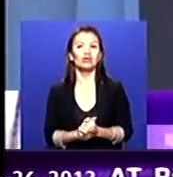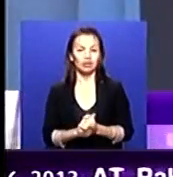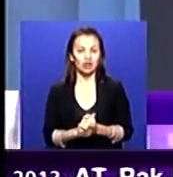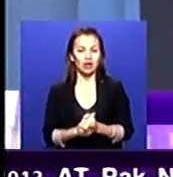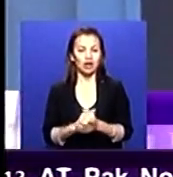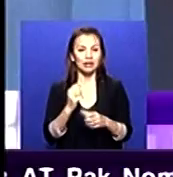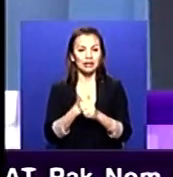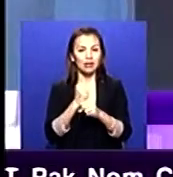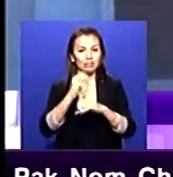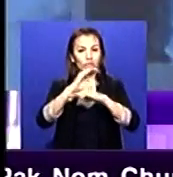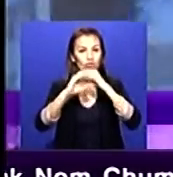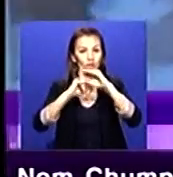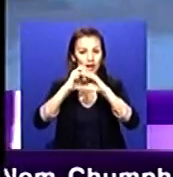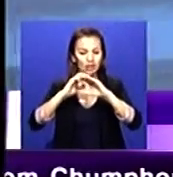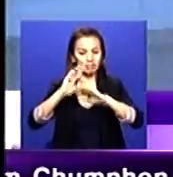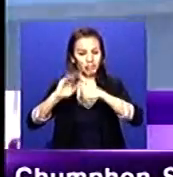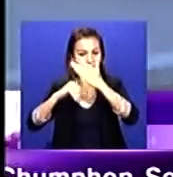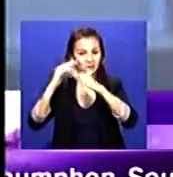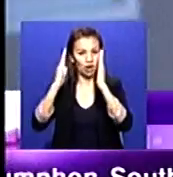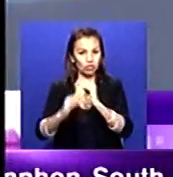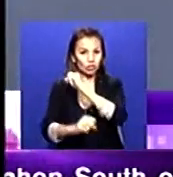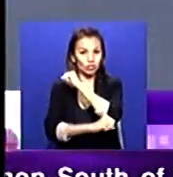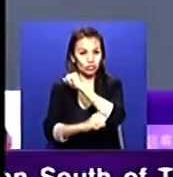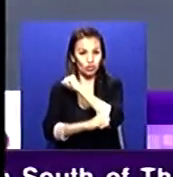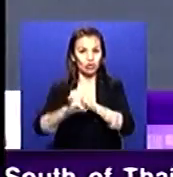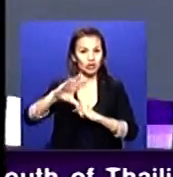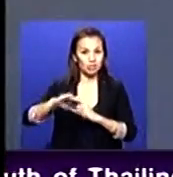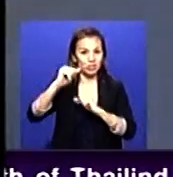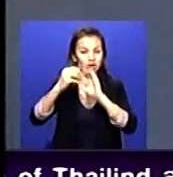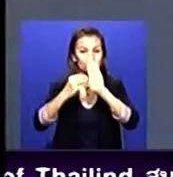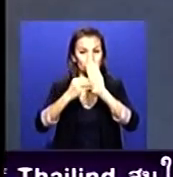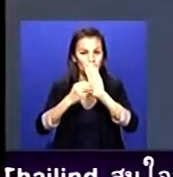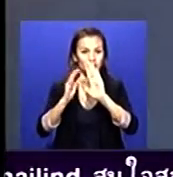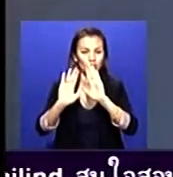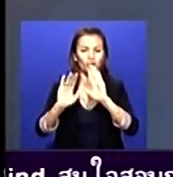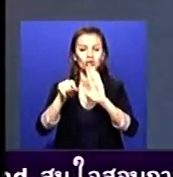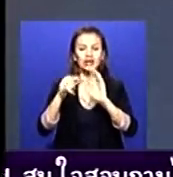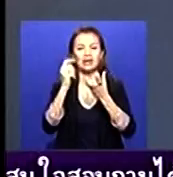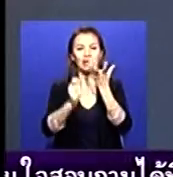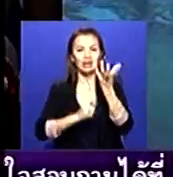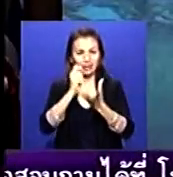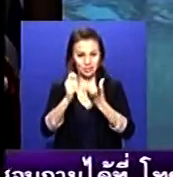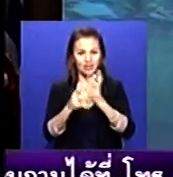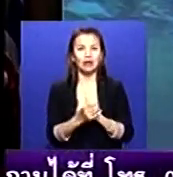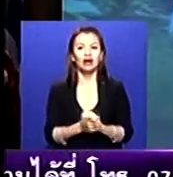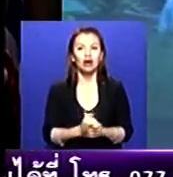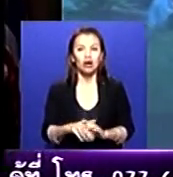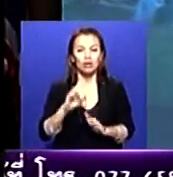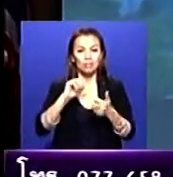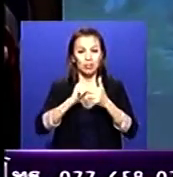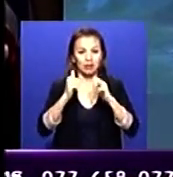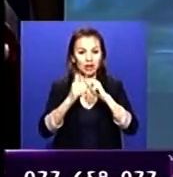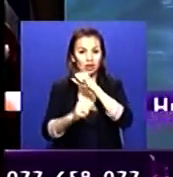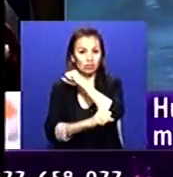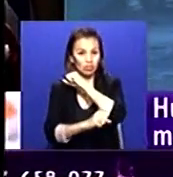ครือข่ายองค์การชุมชนคนจนเมืองในภูมิภาคเอเชียและแปซิฟิก พร้อมกล่าวว่าปัญหาความยากจนและที่อยู่อาศั